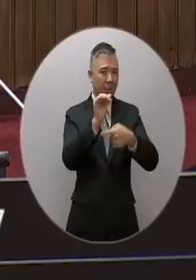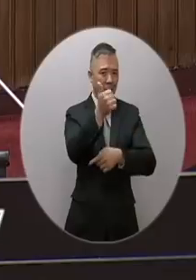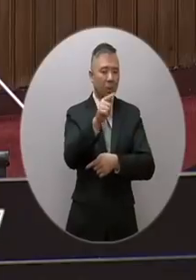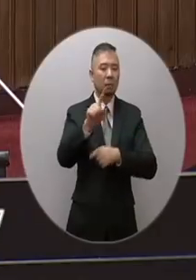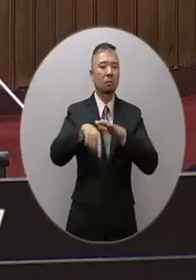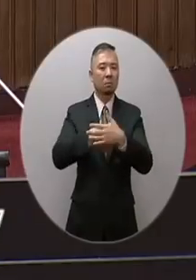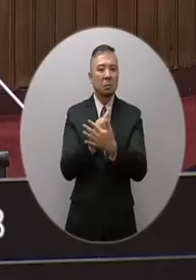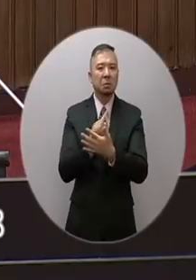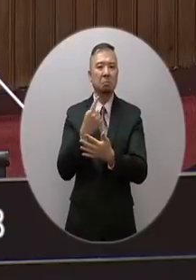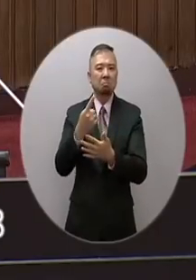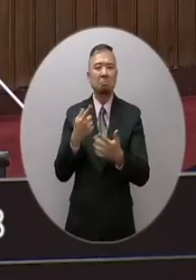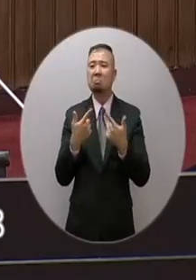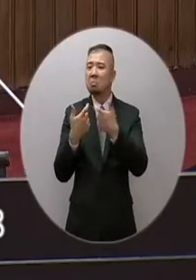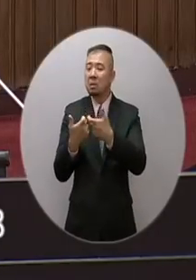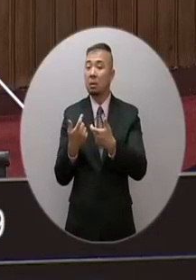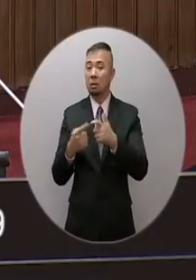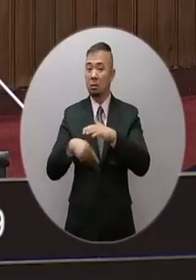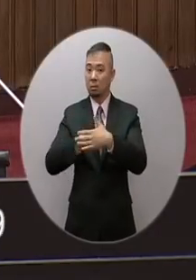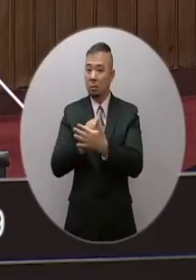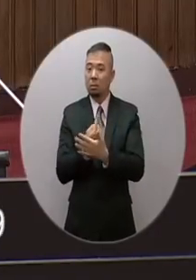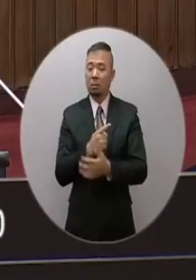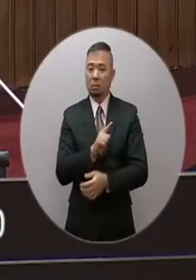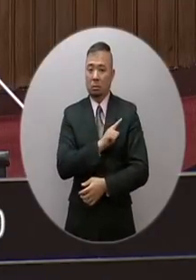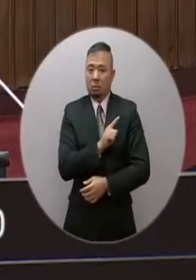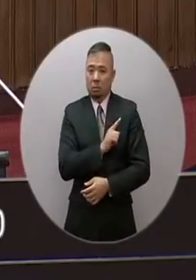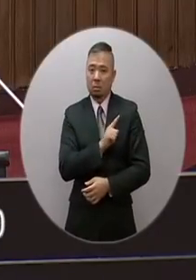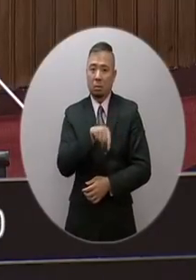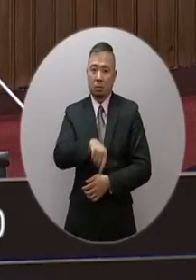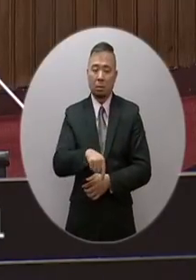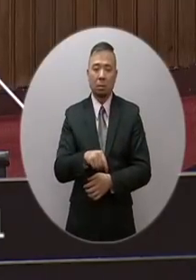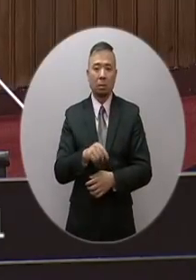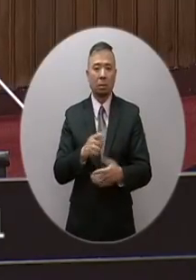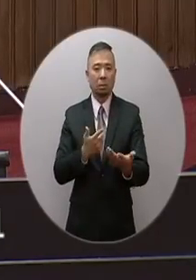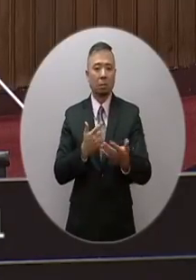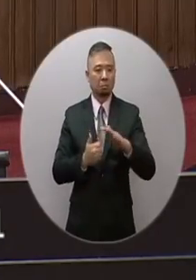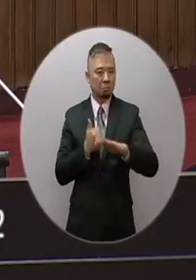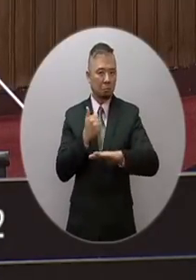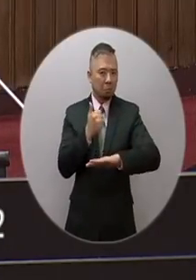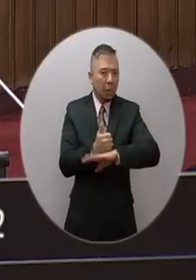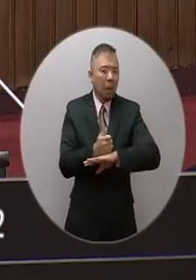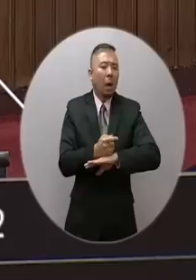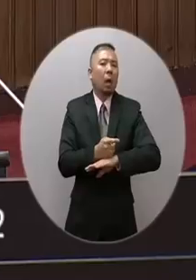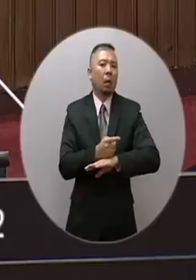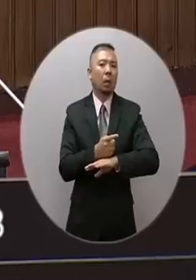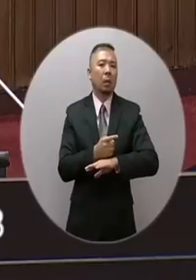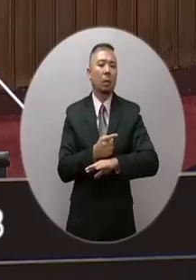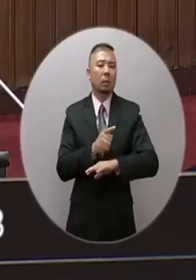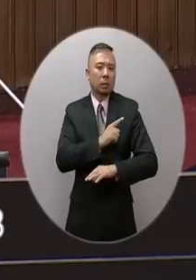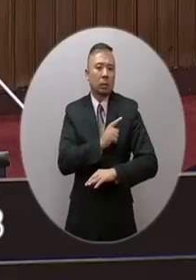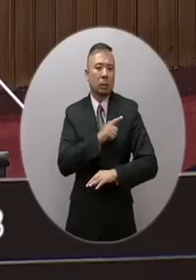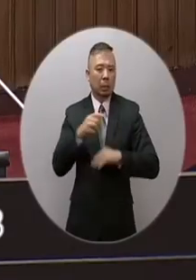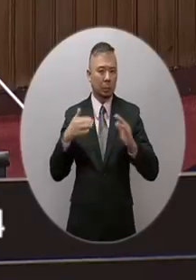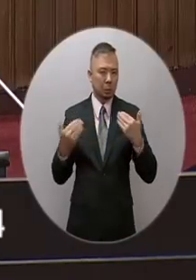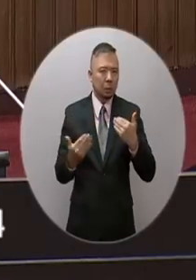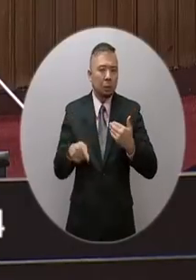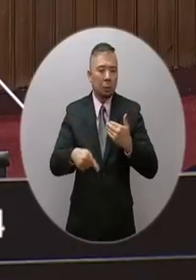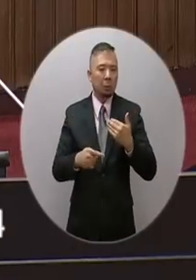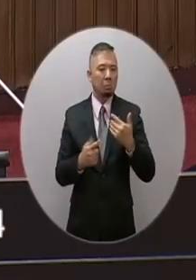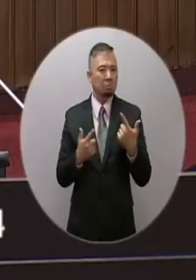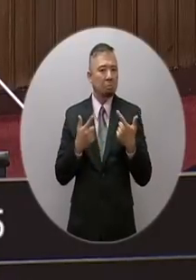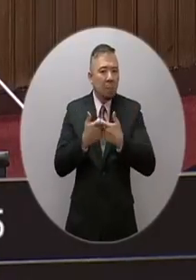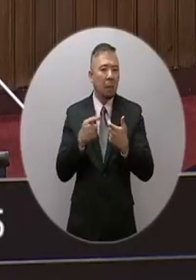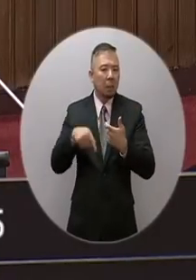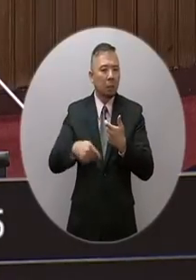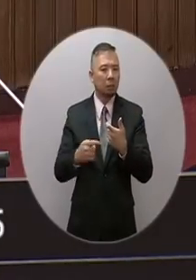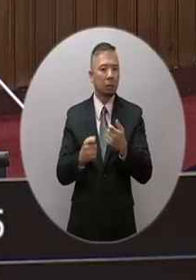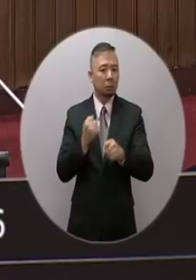只有自己的脚才知道什么鞋子才能穿得舒适，走得平稳长久。为了